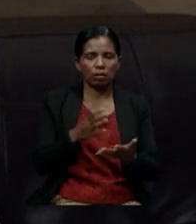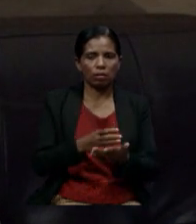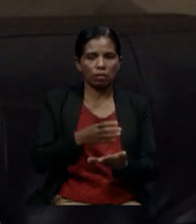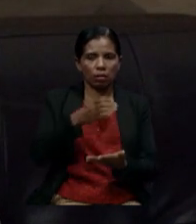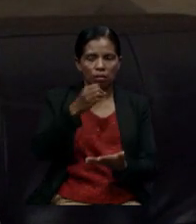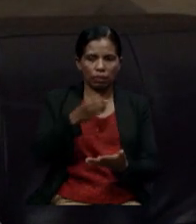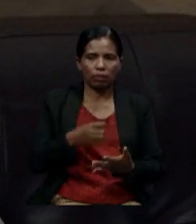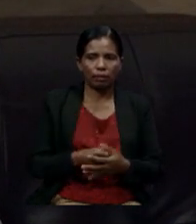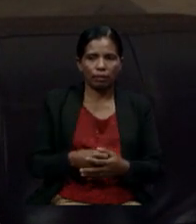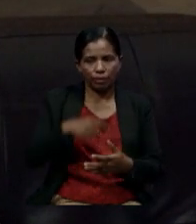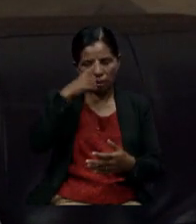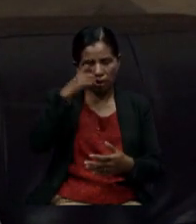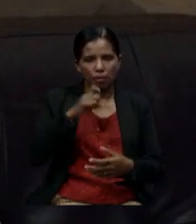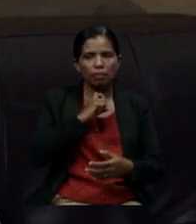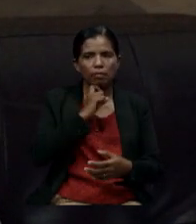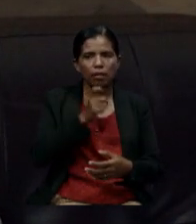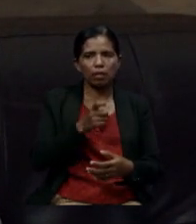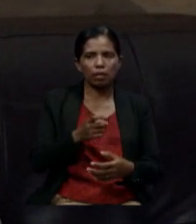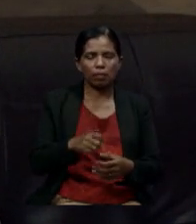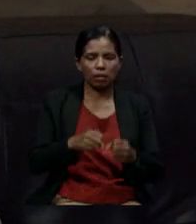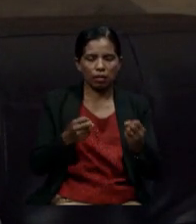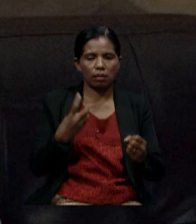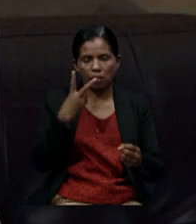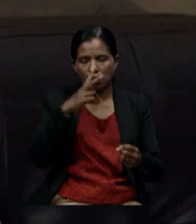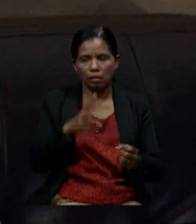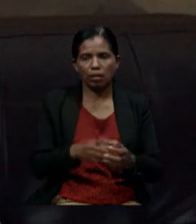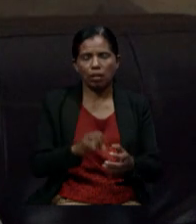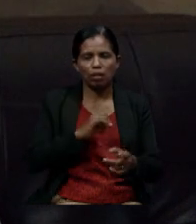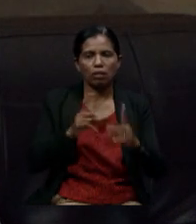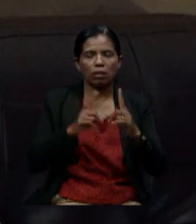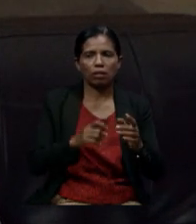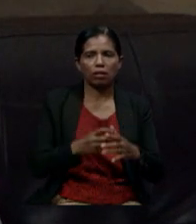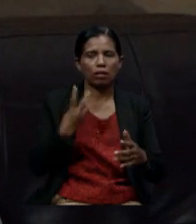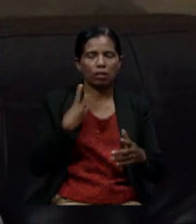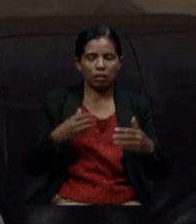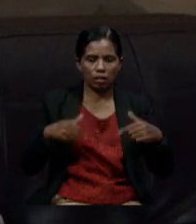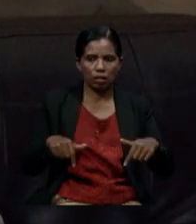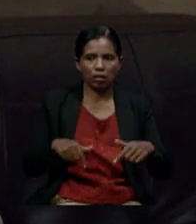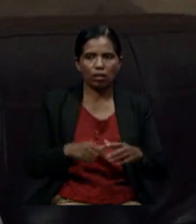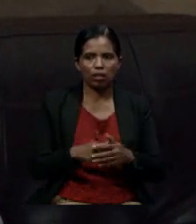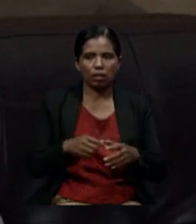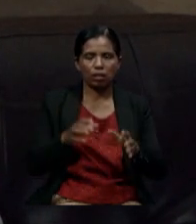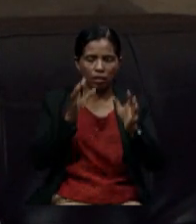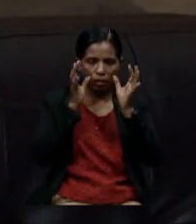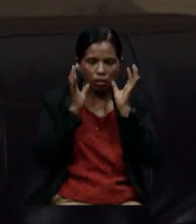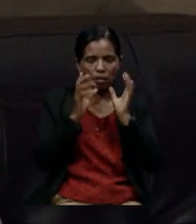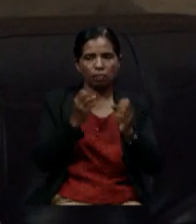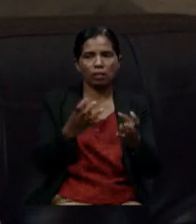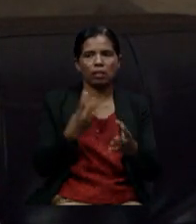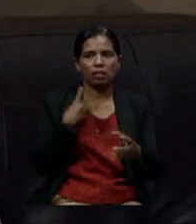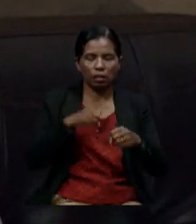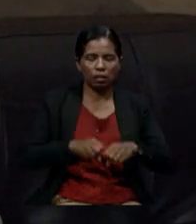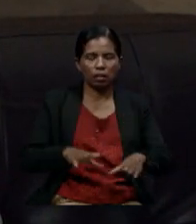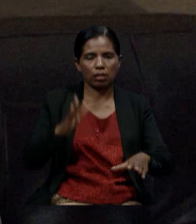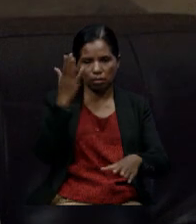aluminium lalu mau besi aat sana mehat tasi bu haut kulirat por exemplo ite hene ite pontu turistik lubuk kita nebe mak tasi mebe ite tasi fura